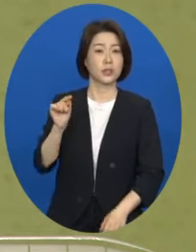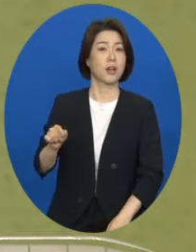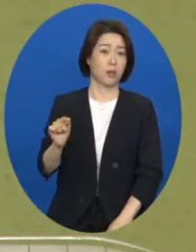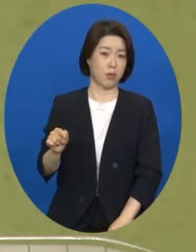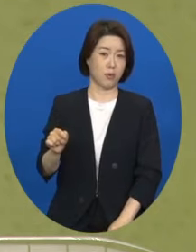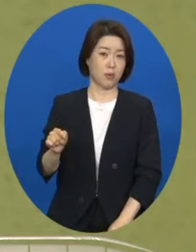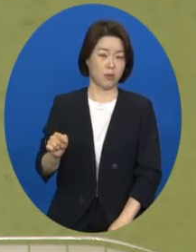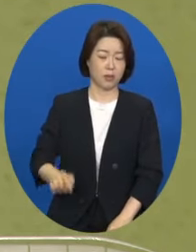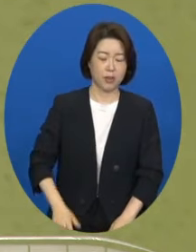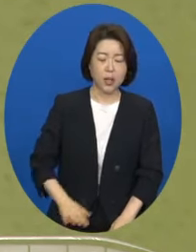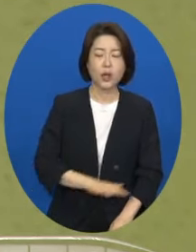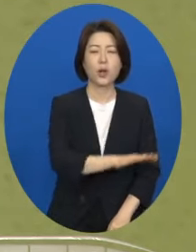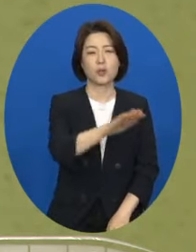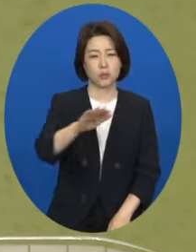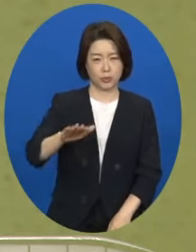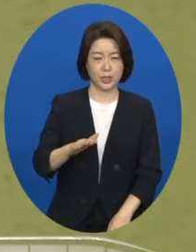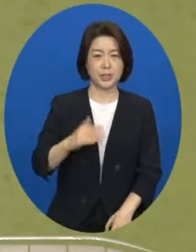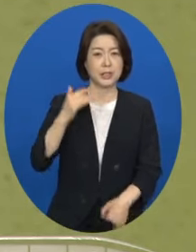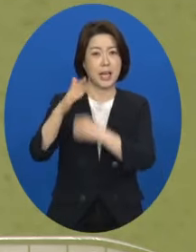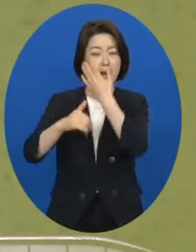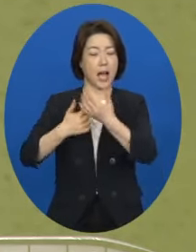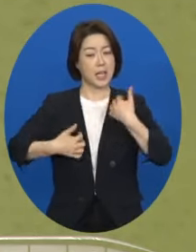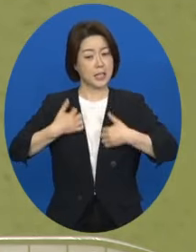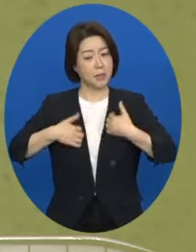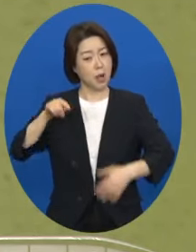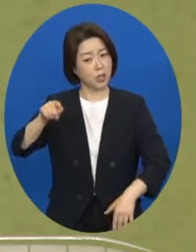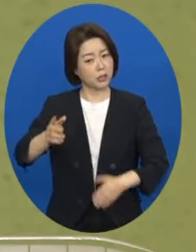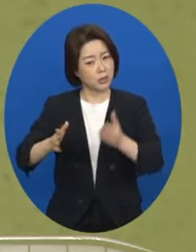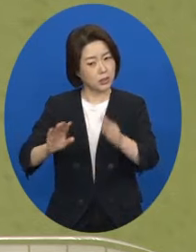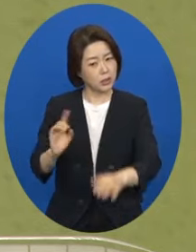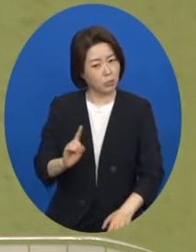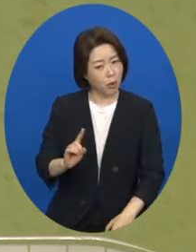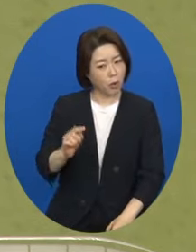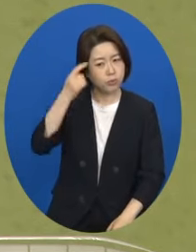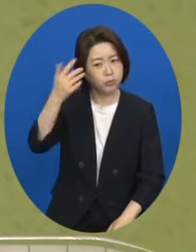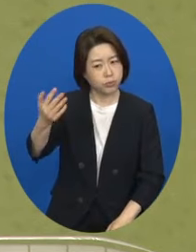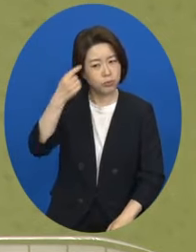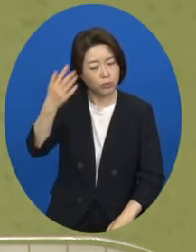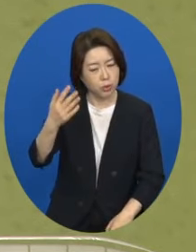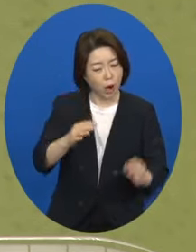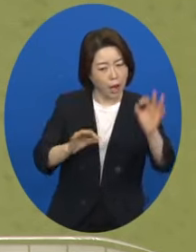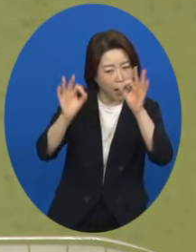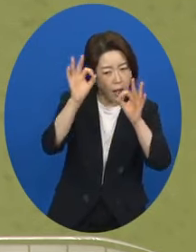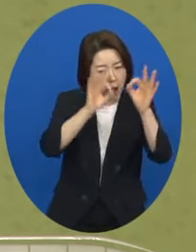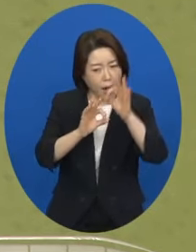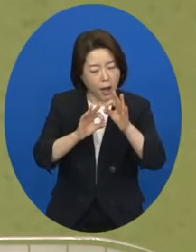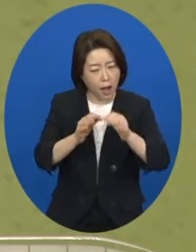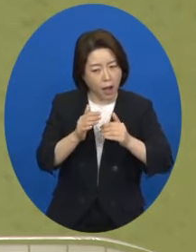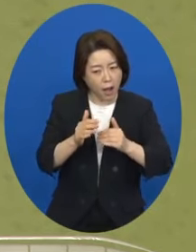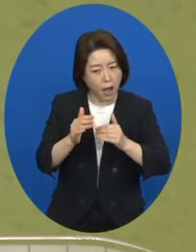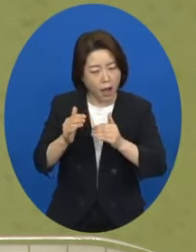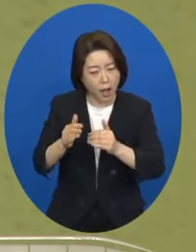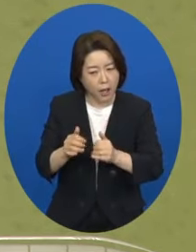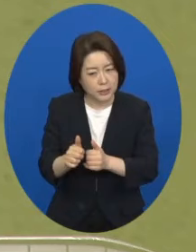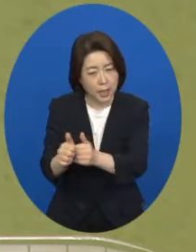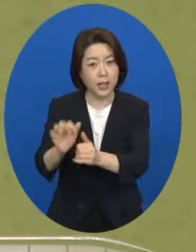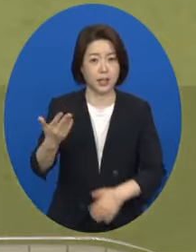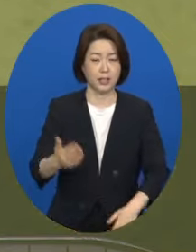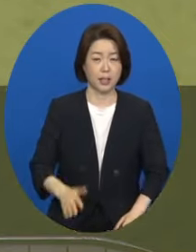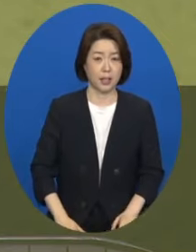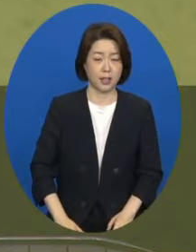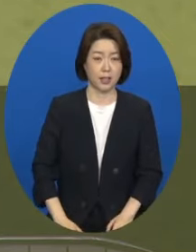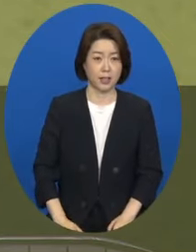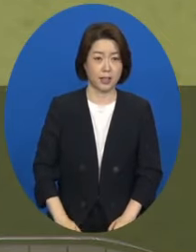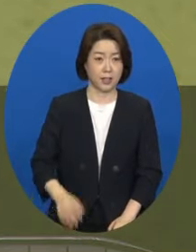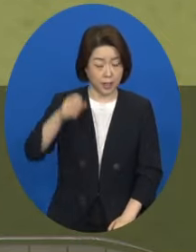것입니다. 그래서 우리는 하나님이 기뻐하신 길이 무엇일까를 늘 물으며 찾아가야 된다는 거예요. 잠언 3장 5절 6절